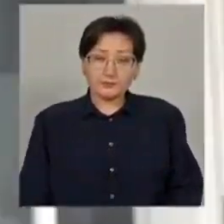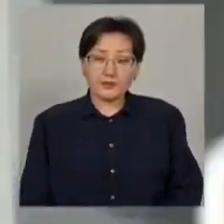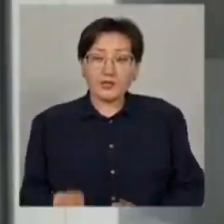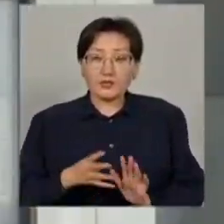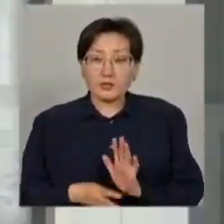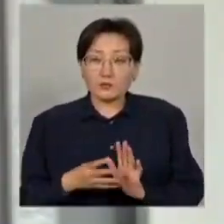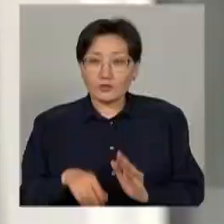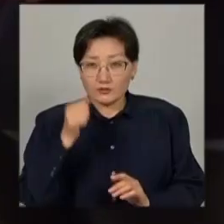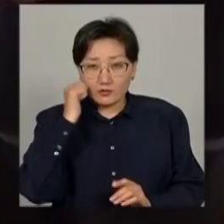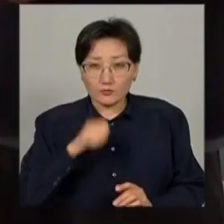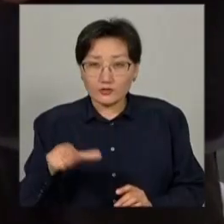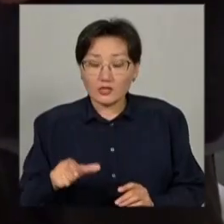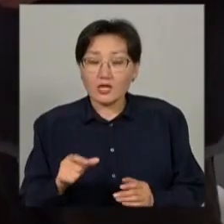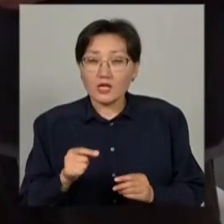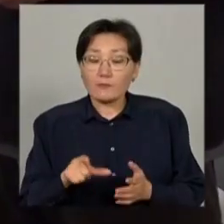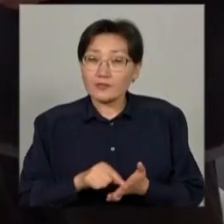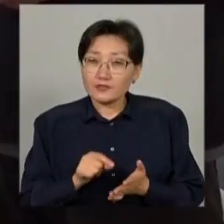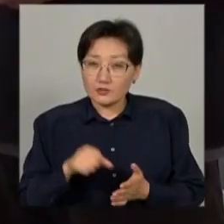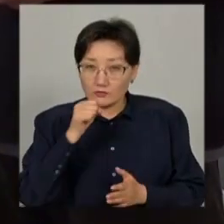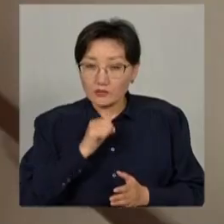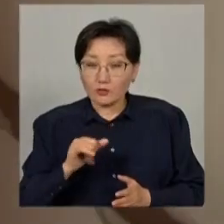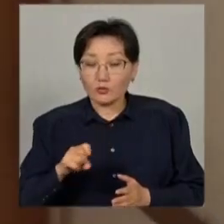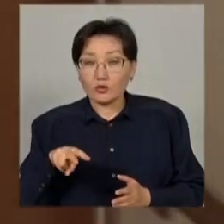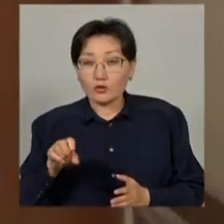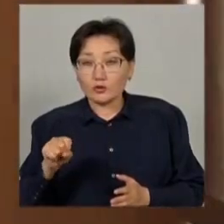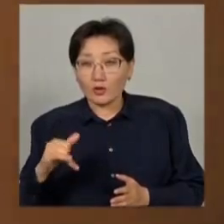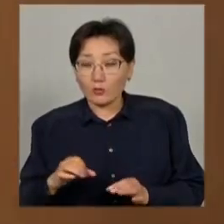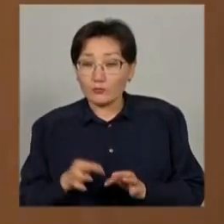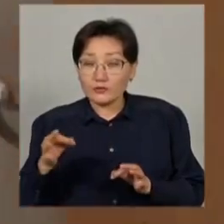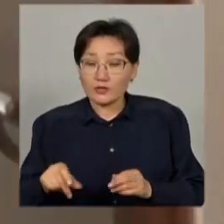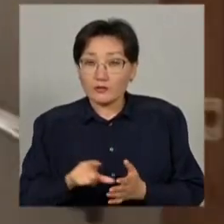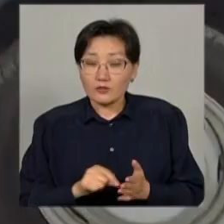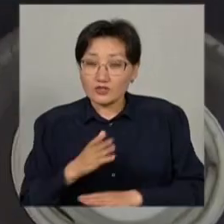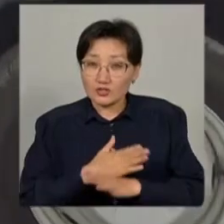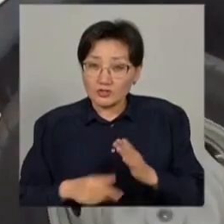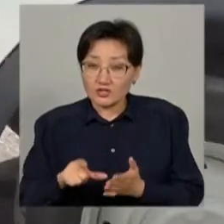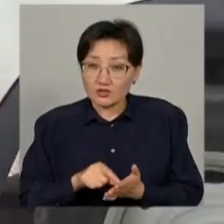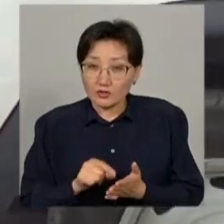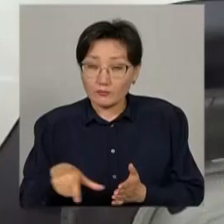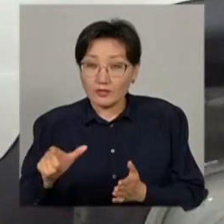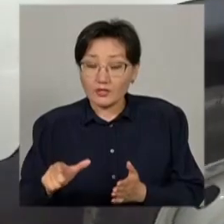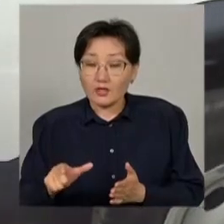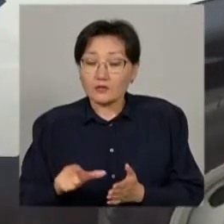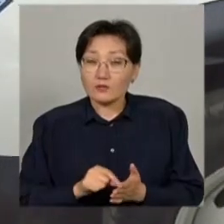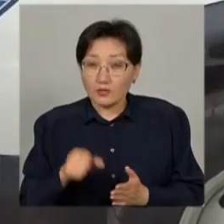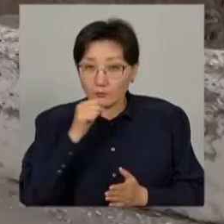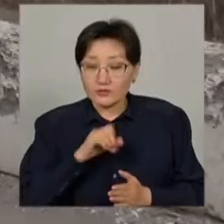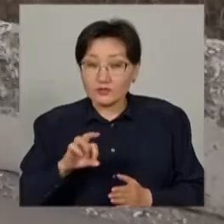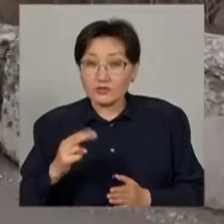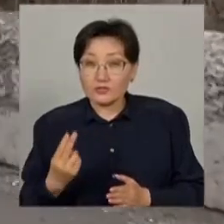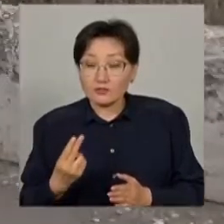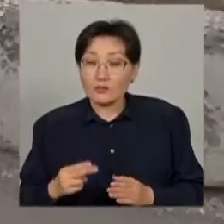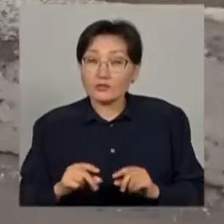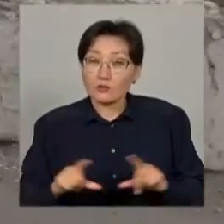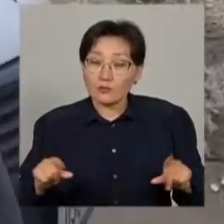90 қарттың қаражатын қолды қылған. Алматы облысында зейнеткерлер мен мүгедектердің зейнет ақысын ұрлаған әлеуметтік мекеме